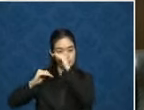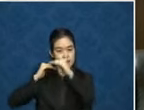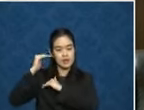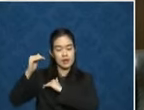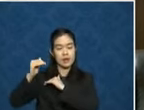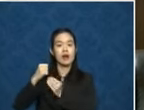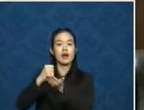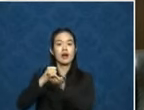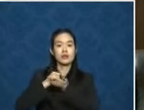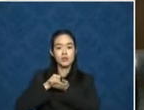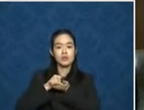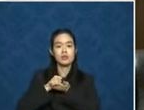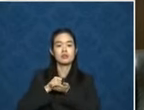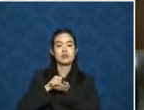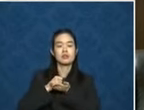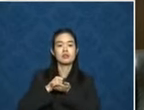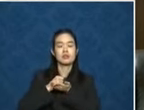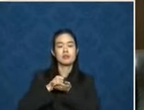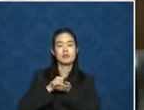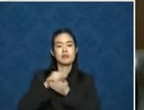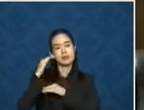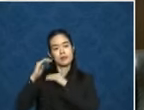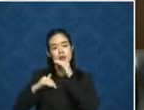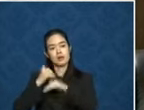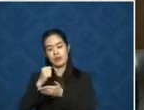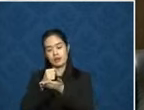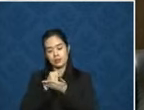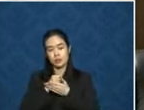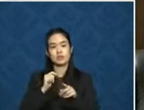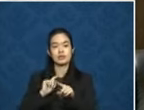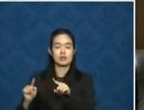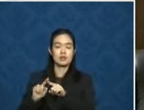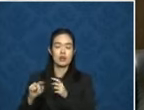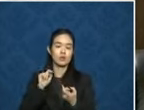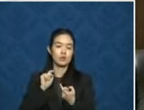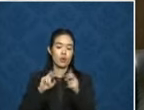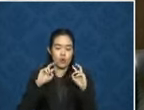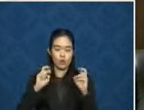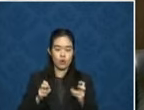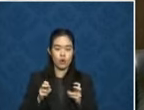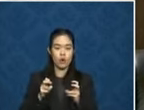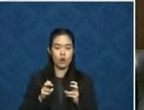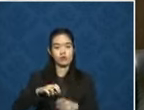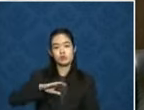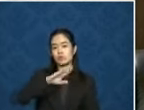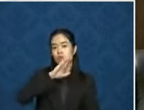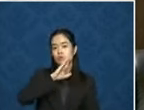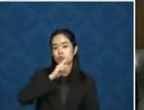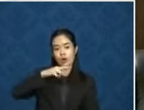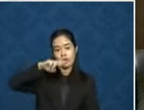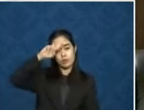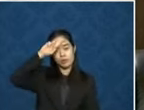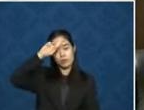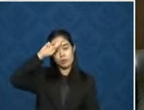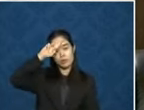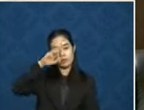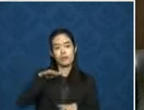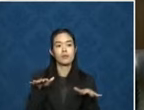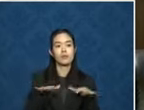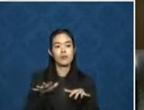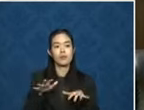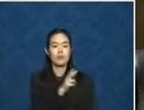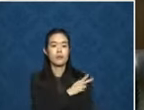ให้มีความก้าวหน้ามากขึ้นเรื่อยๆในเรื่องของโรคปกติที่คนเราต้